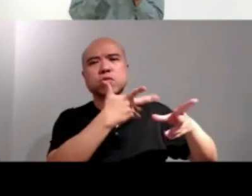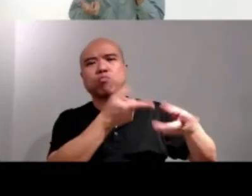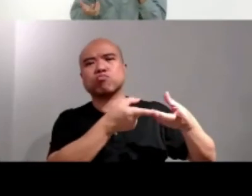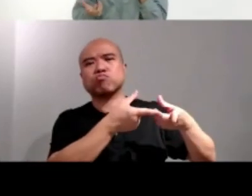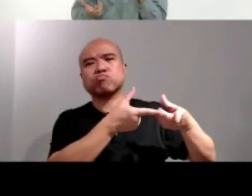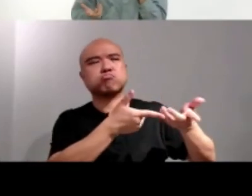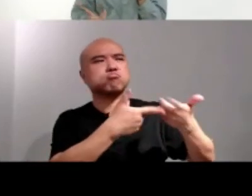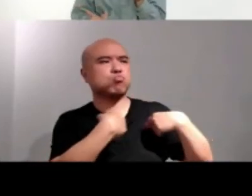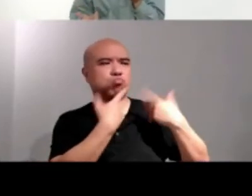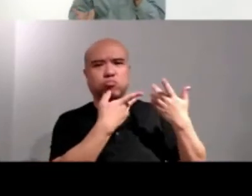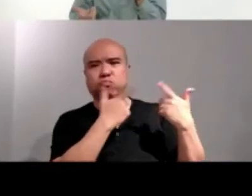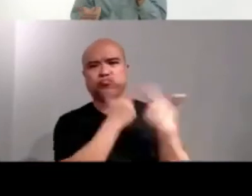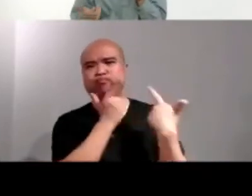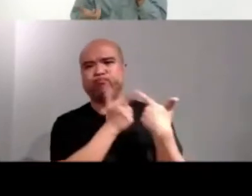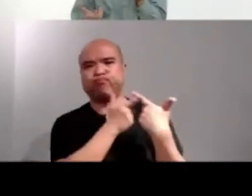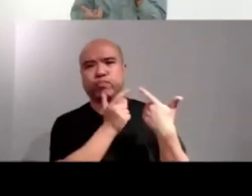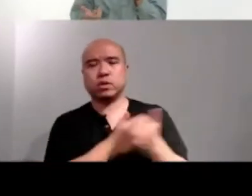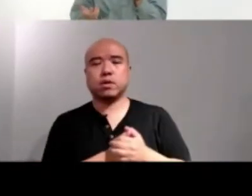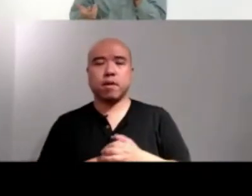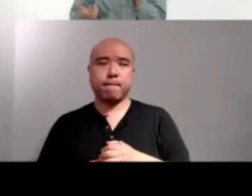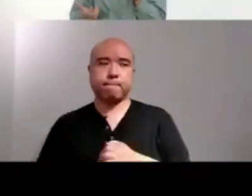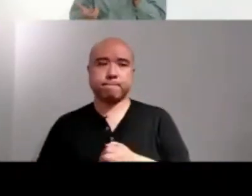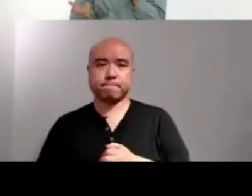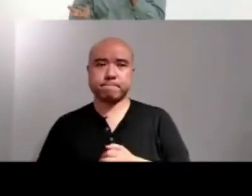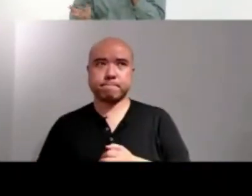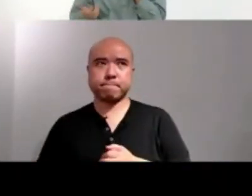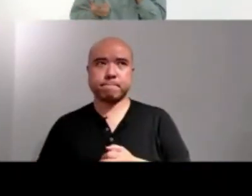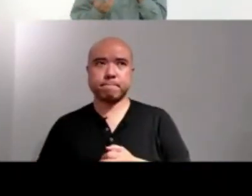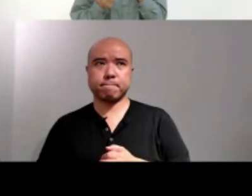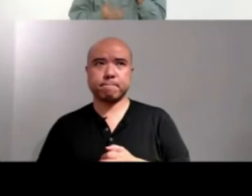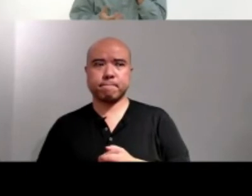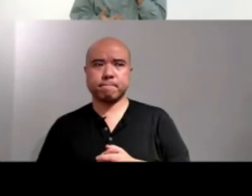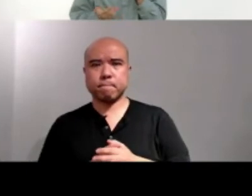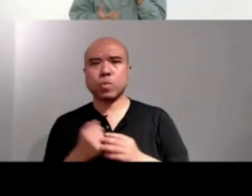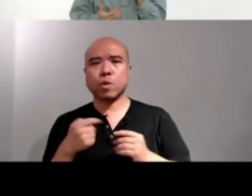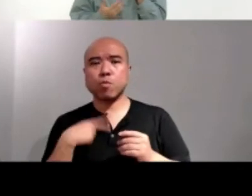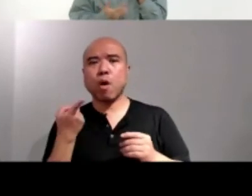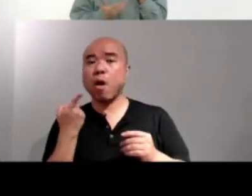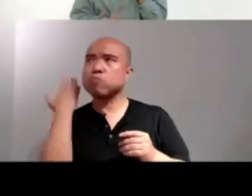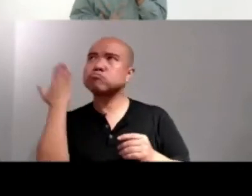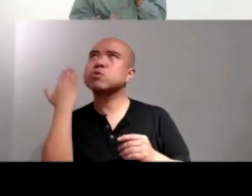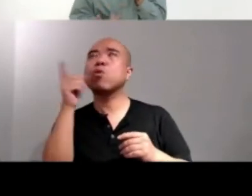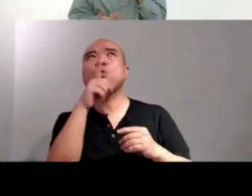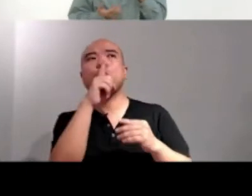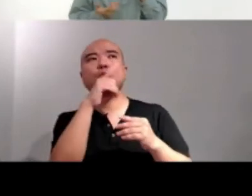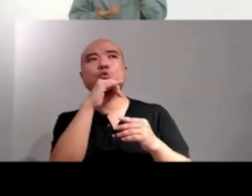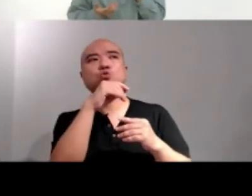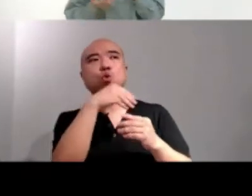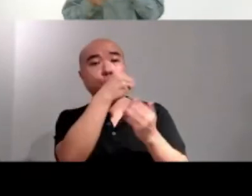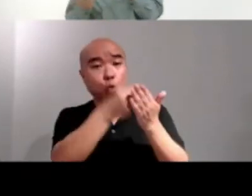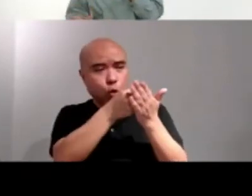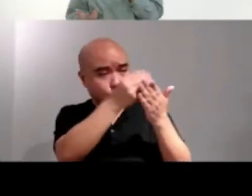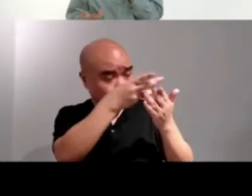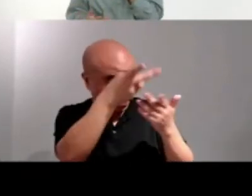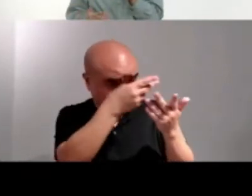喺一無所有嘅時候咧，咁我就用翻我中學時候畫過一粒塵，就開始喺 Facebook 嗰度就發布一啲